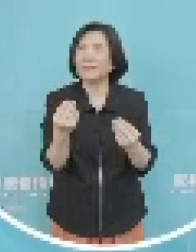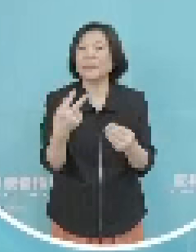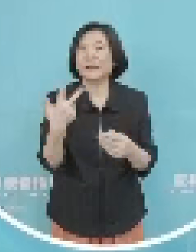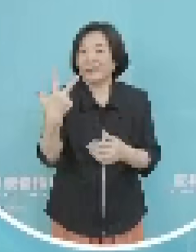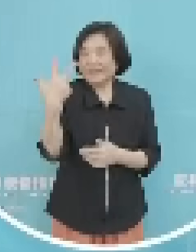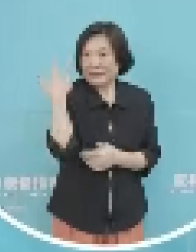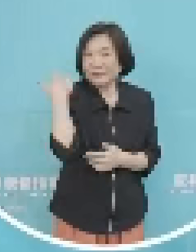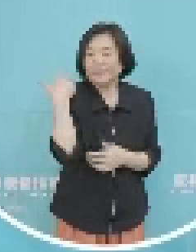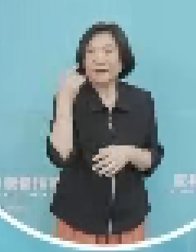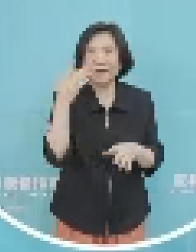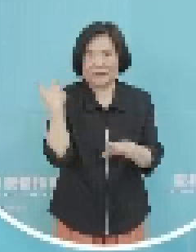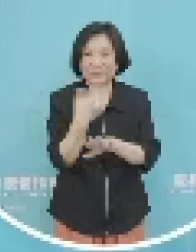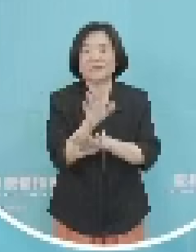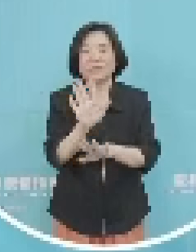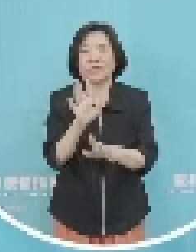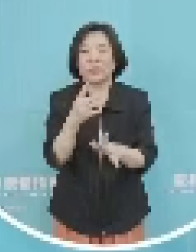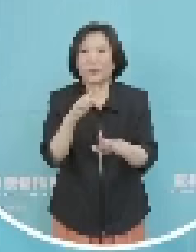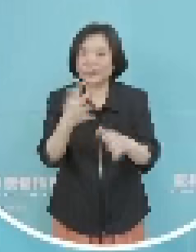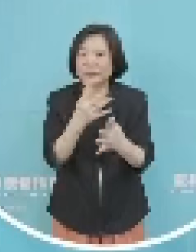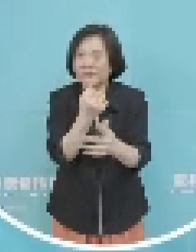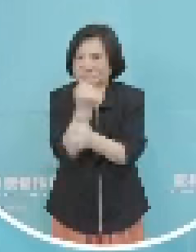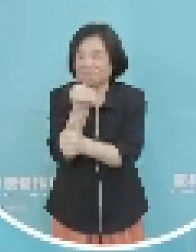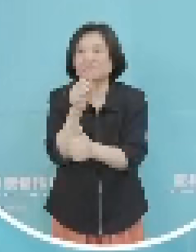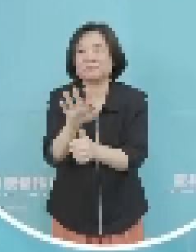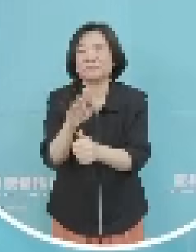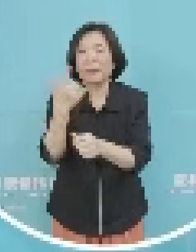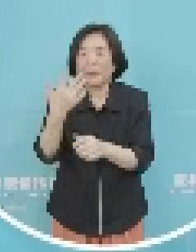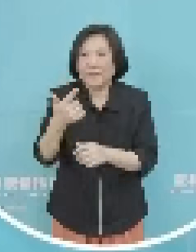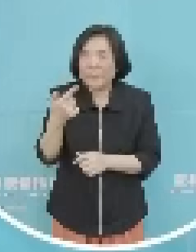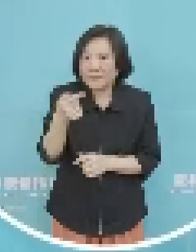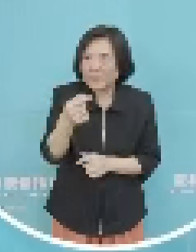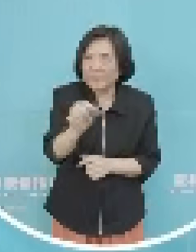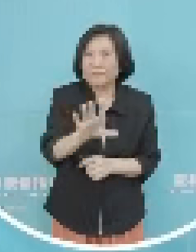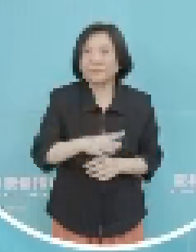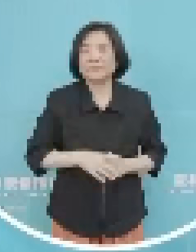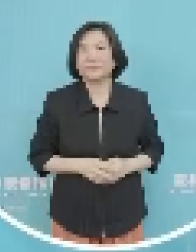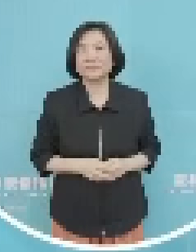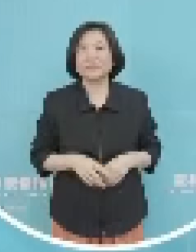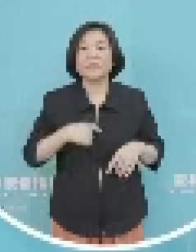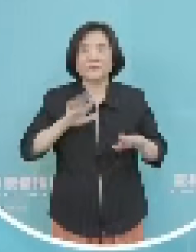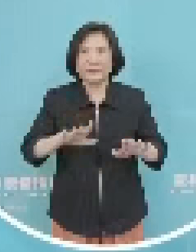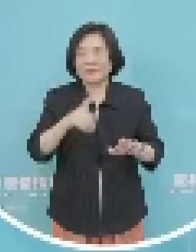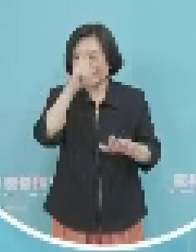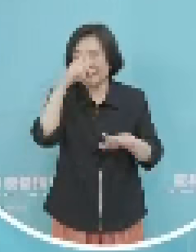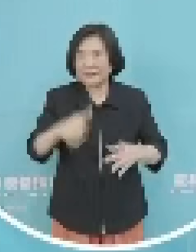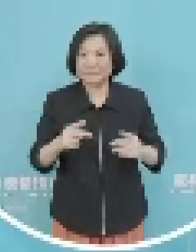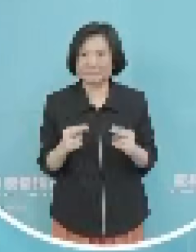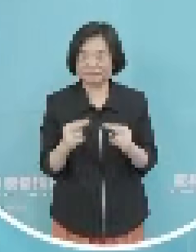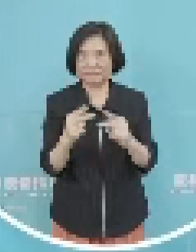的项啊，现在差不多是解决的。不过我们会更进一步的精进，你知道哈，